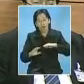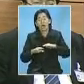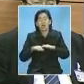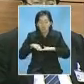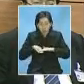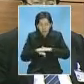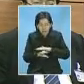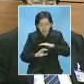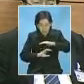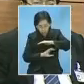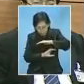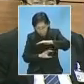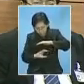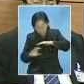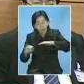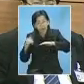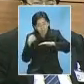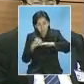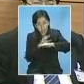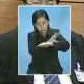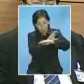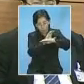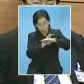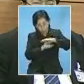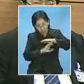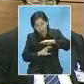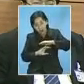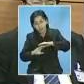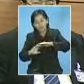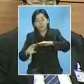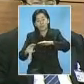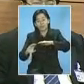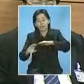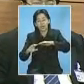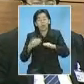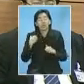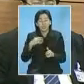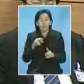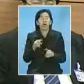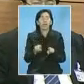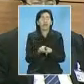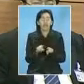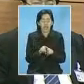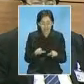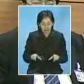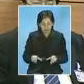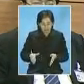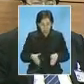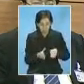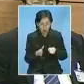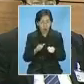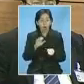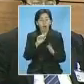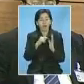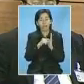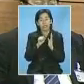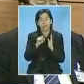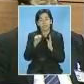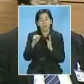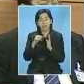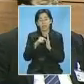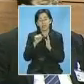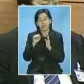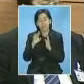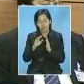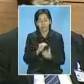ครับเป็นรถใต้ดินเนี่ยแล้วลงคลองเสนแสบแล้ววิ่งแนวคลองเสนแสบตลอดนะครับมันจะได้เส้นทางนะทั้งสขุมวิท